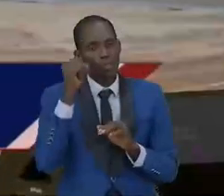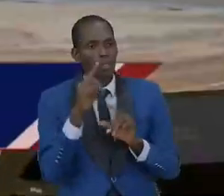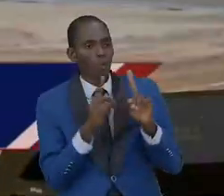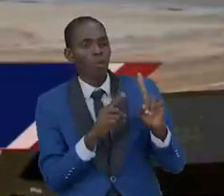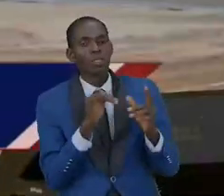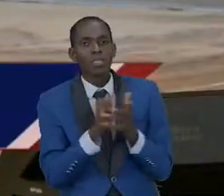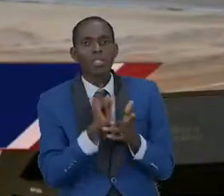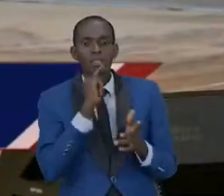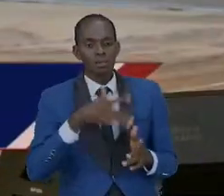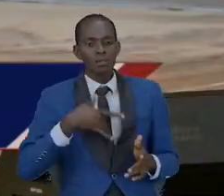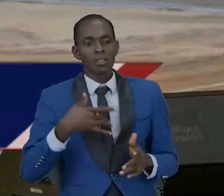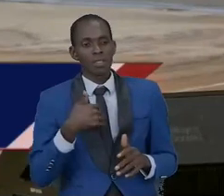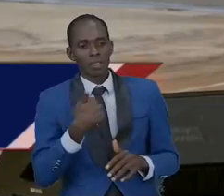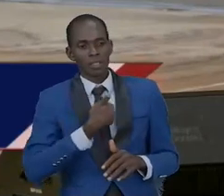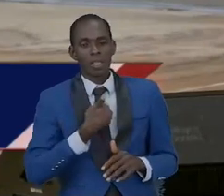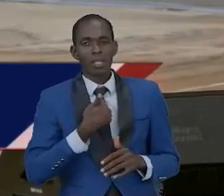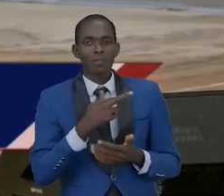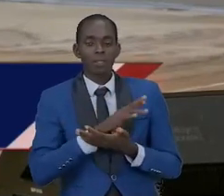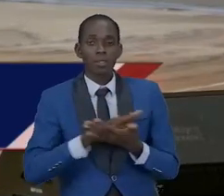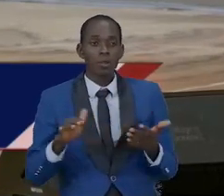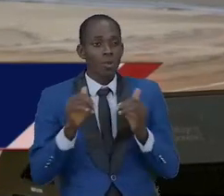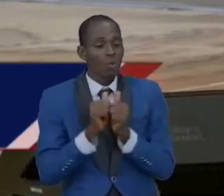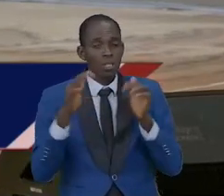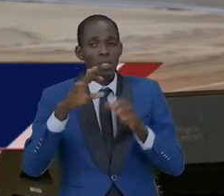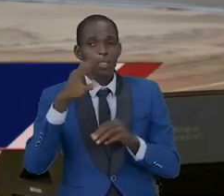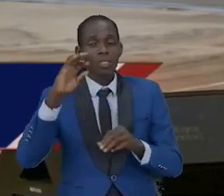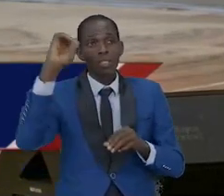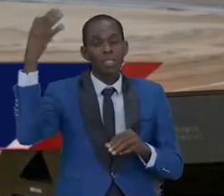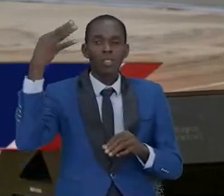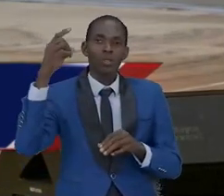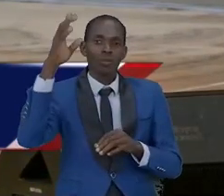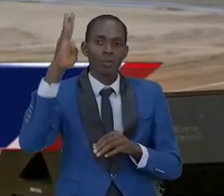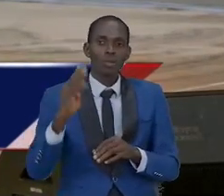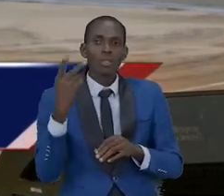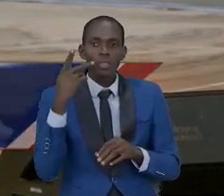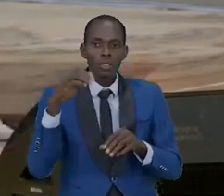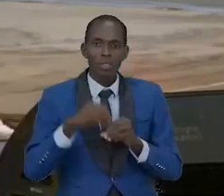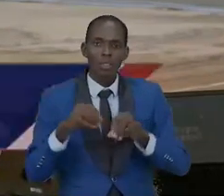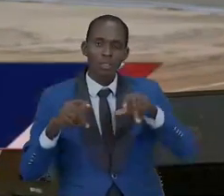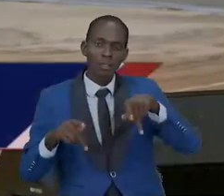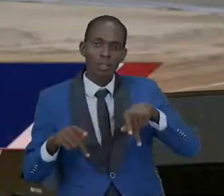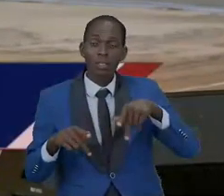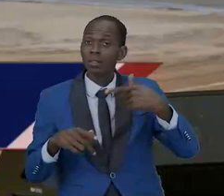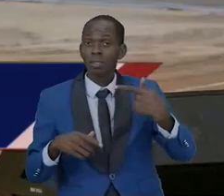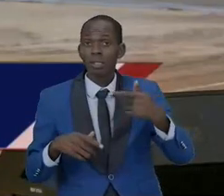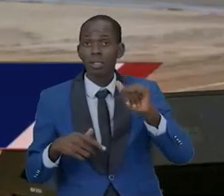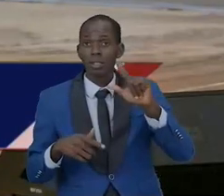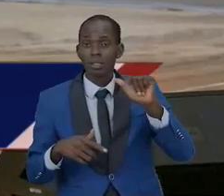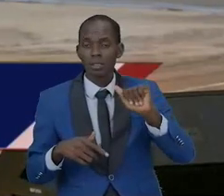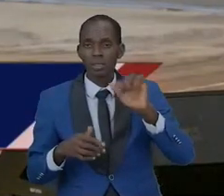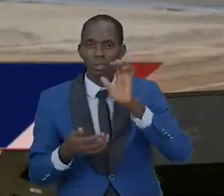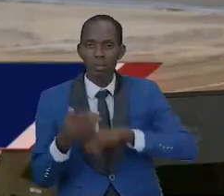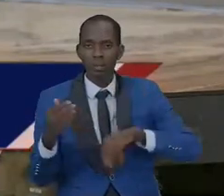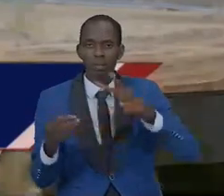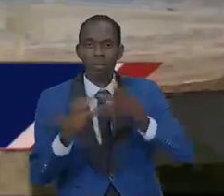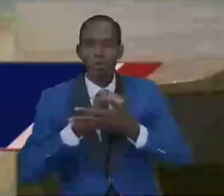que cela que juste à ses yeux sans la grâce de Dieu dans Gala chapitre 2 verset Galates chapitre 2 verset 17